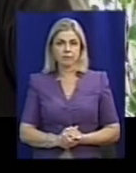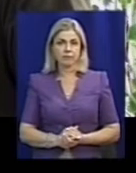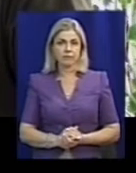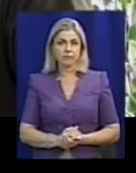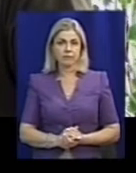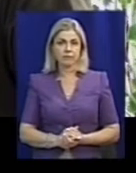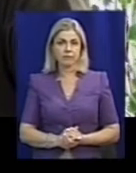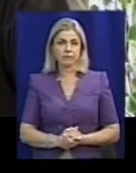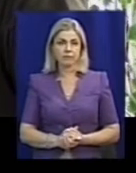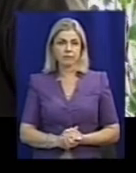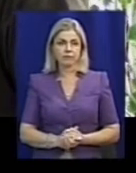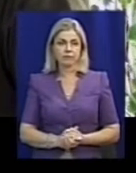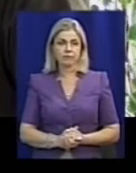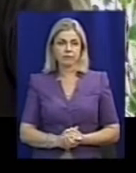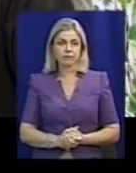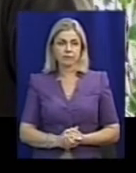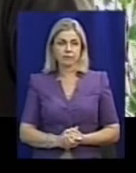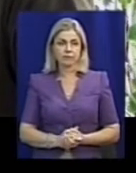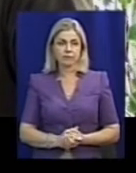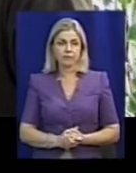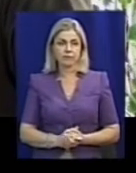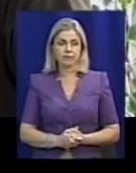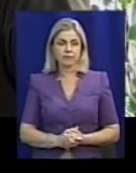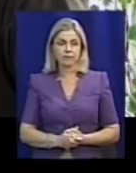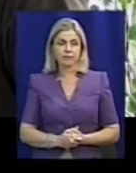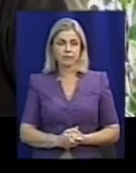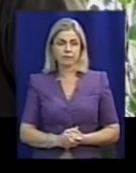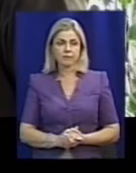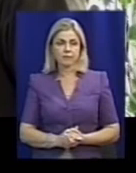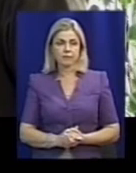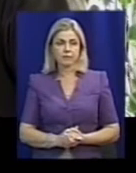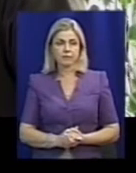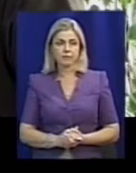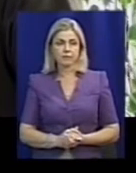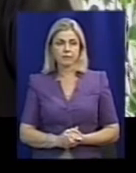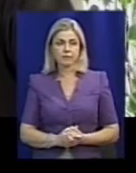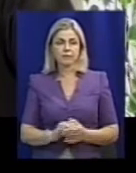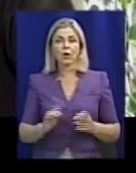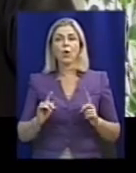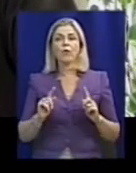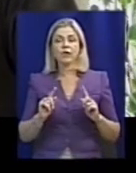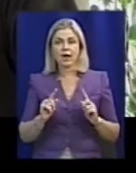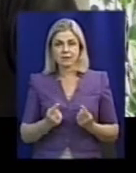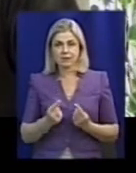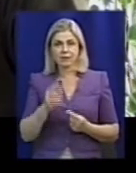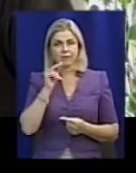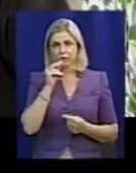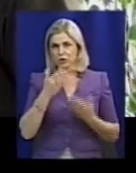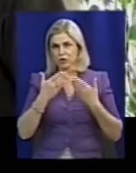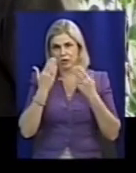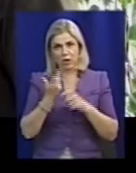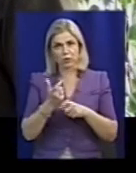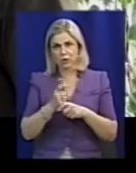забезпеченні Уварової Сагарішвілі АГ, а також іншим настановленим розсиленням ув'язненим особам можливості безперешкодного пересування